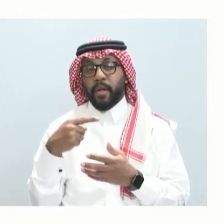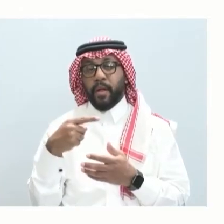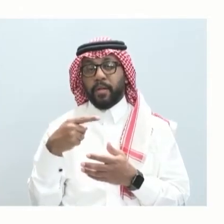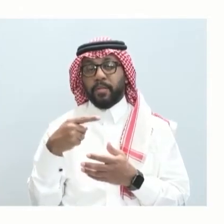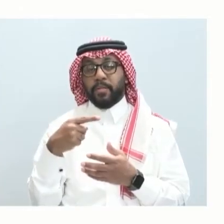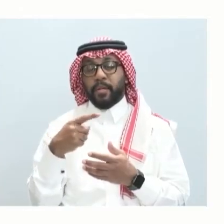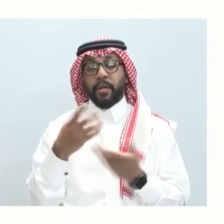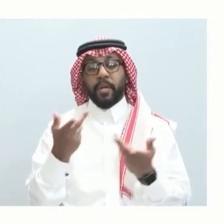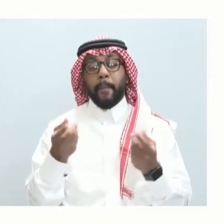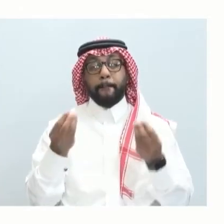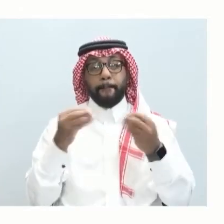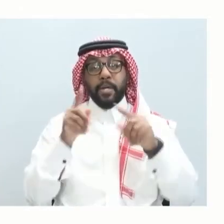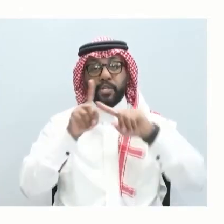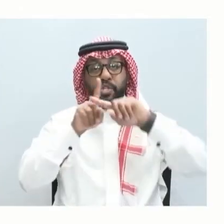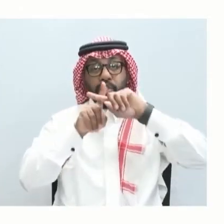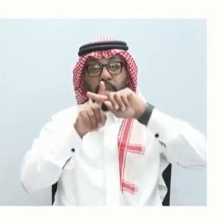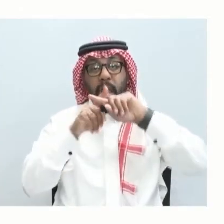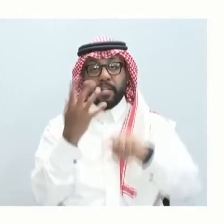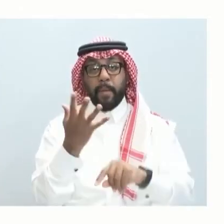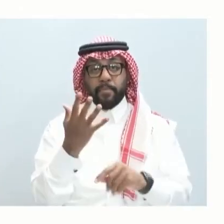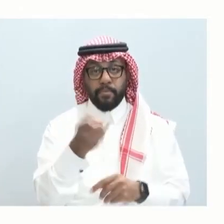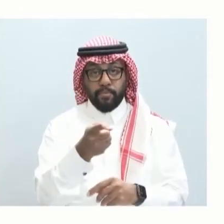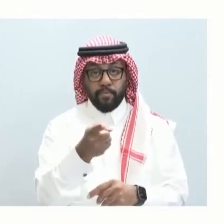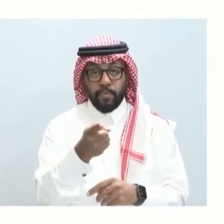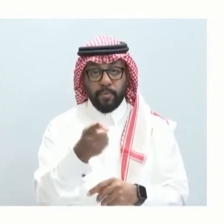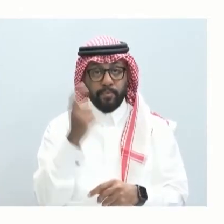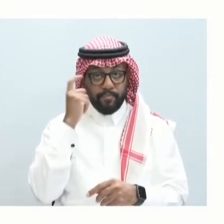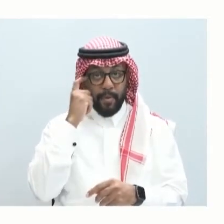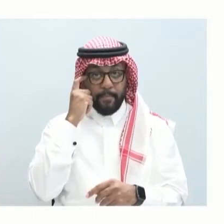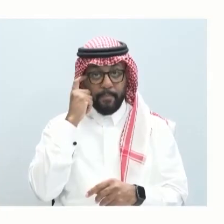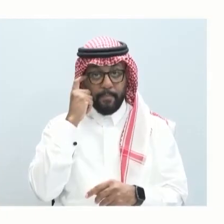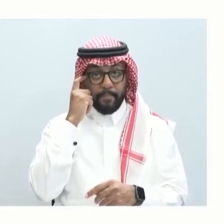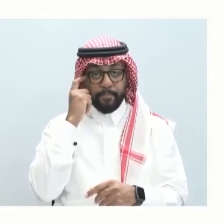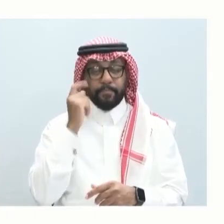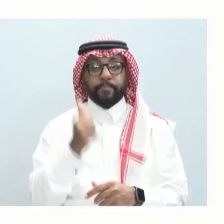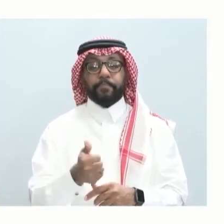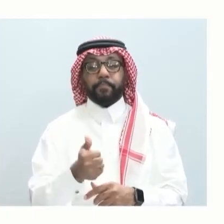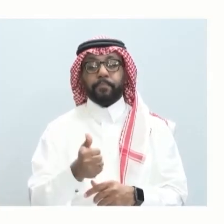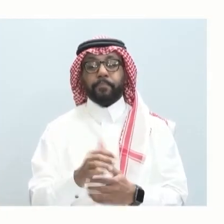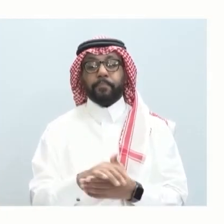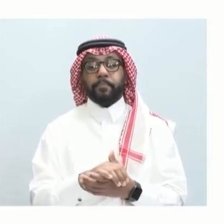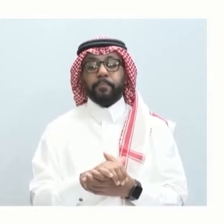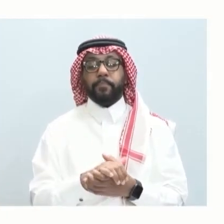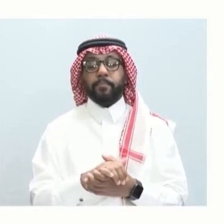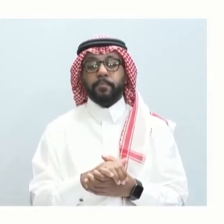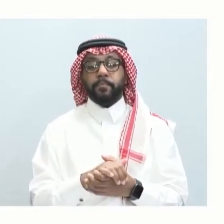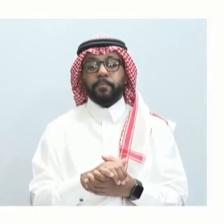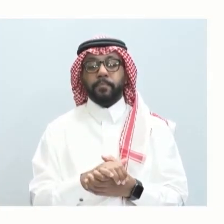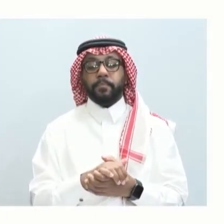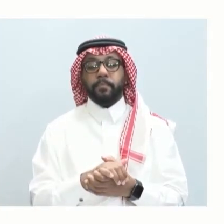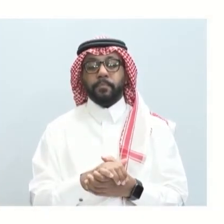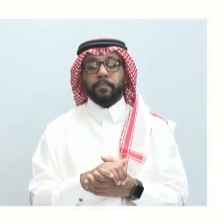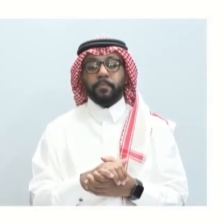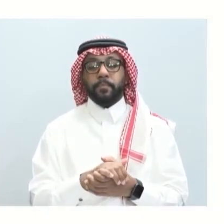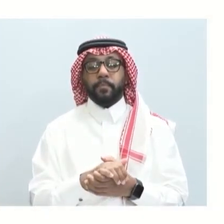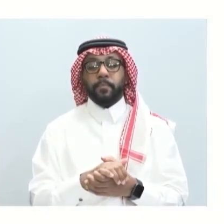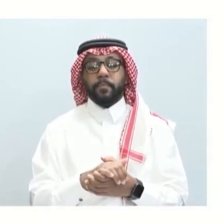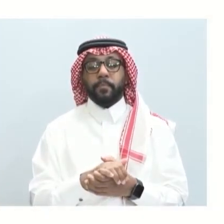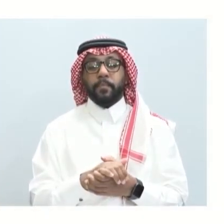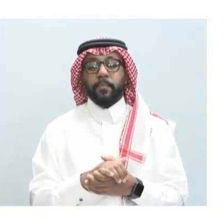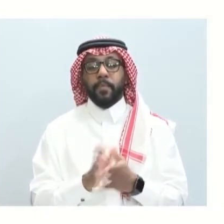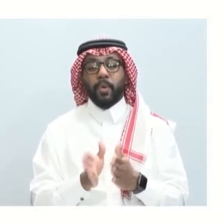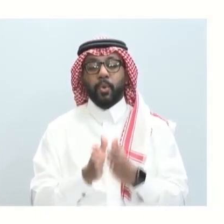اصبح لدى السنجاب اذا فهمنا السؤال يا ابطال بارك الله فيكم ننتقل واياكم الى